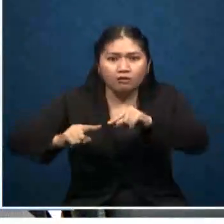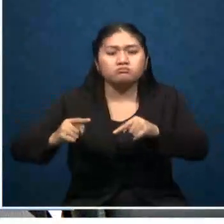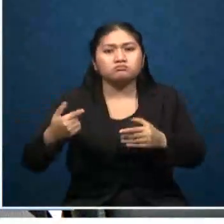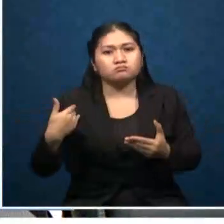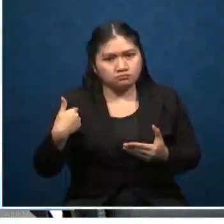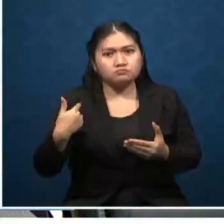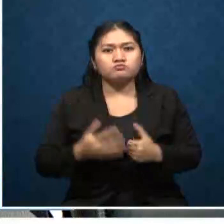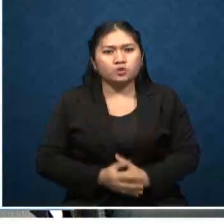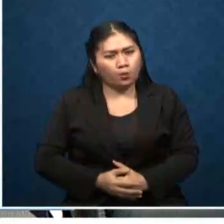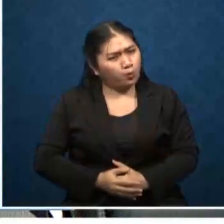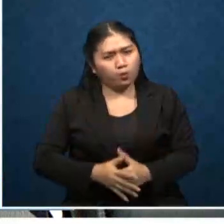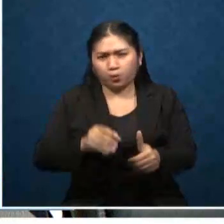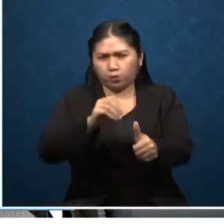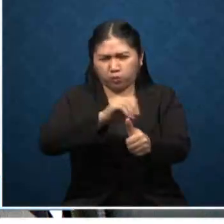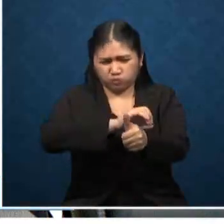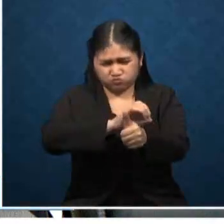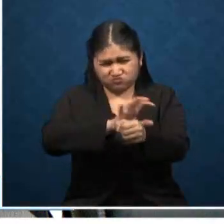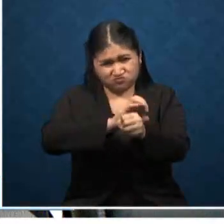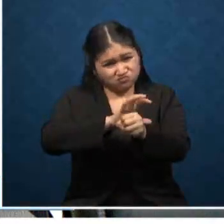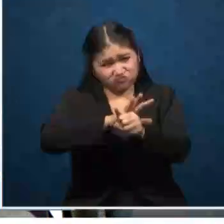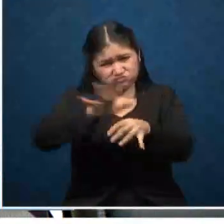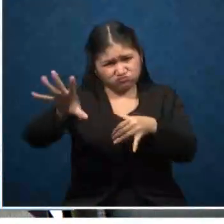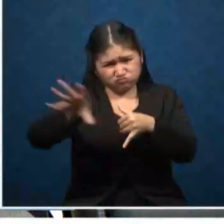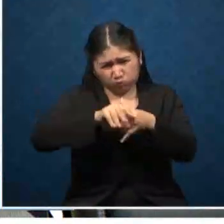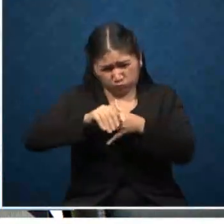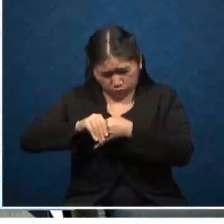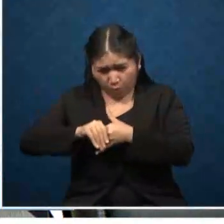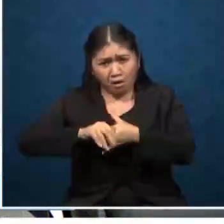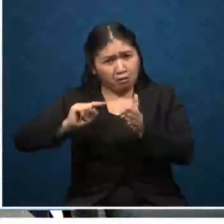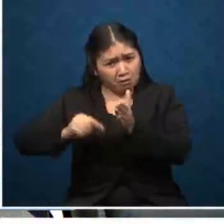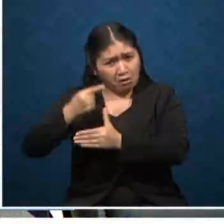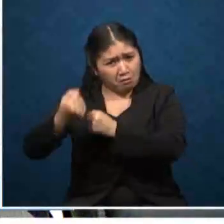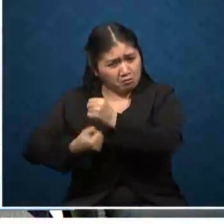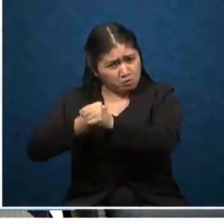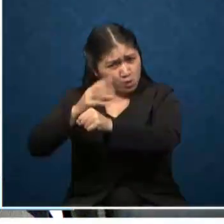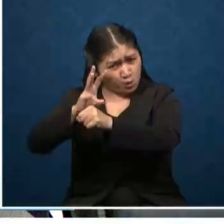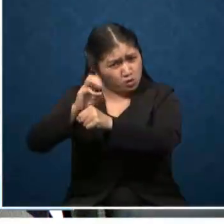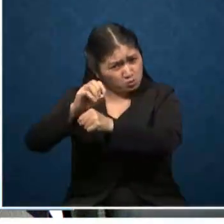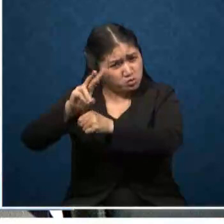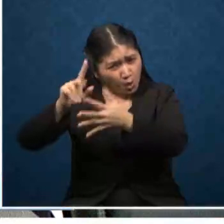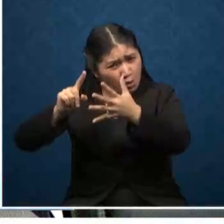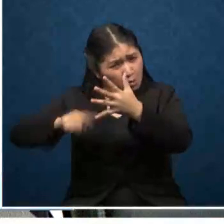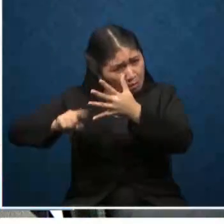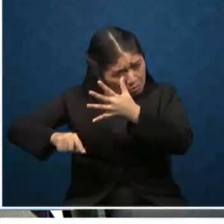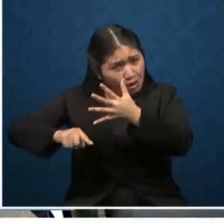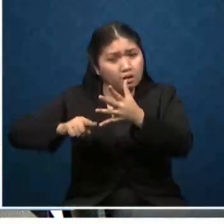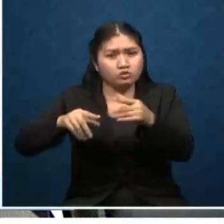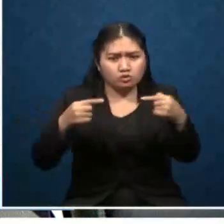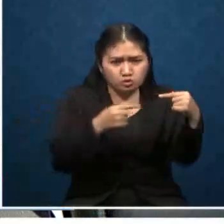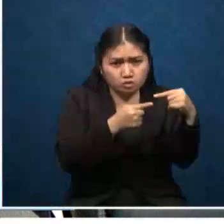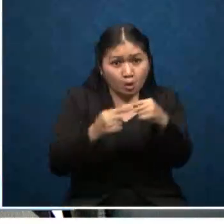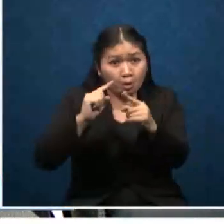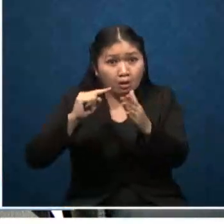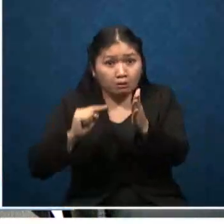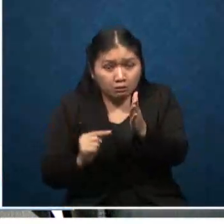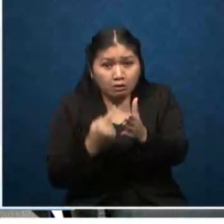เป็นโลกตดต่อ ที่เมื่อเกิดขึ้นแรกๆ ในปี 62 ปลายปีต่ 63 ถึ 64 นั้นช่วงแก